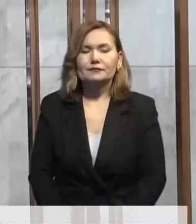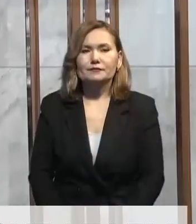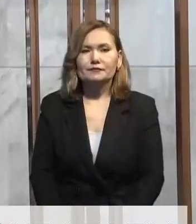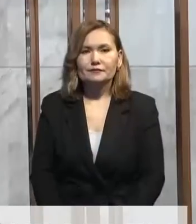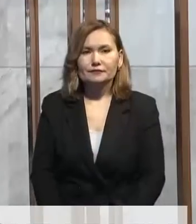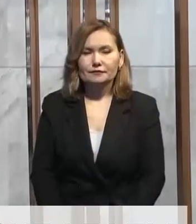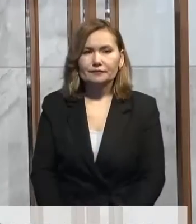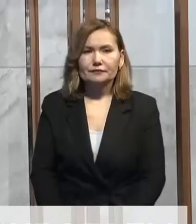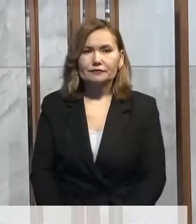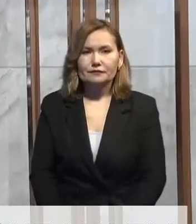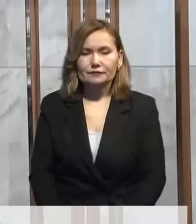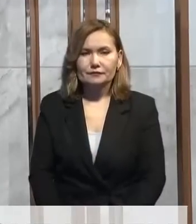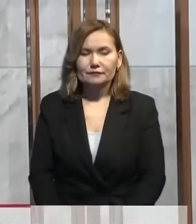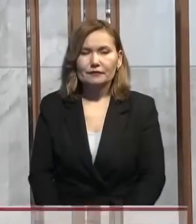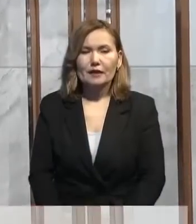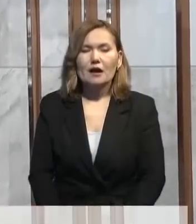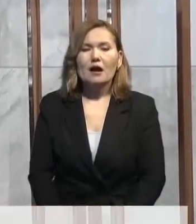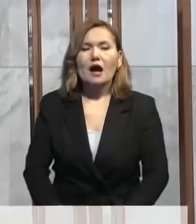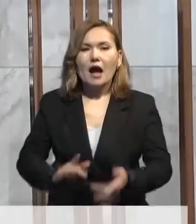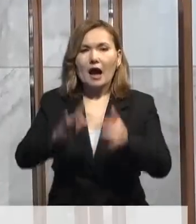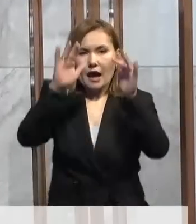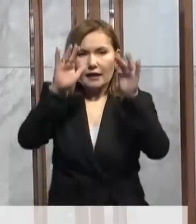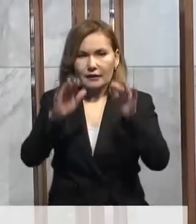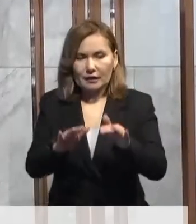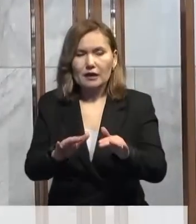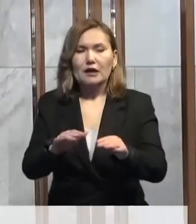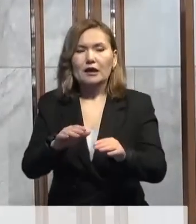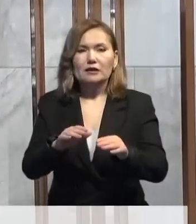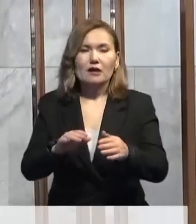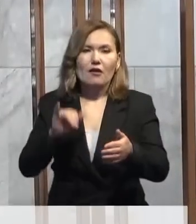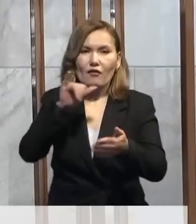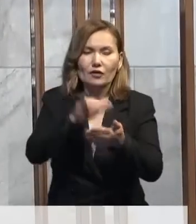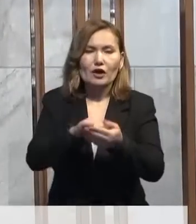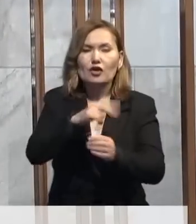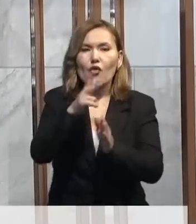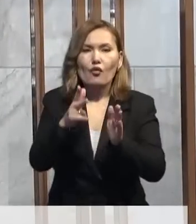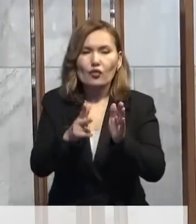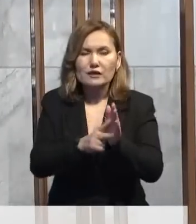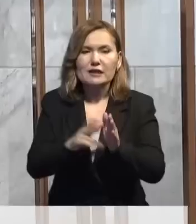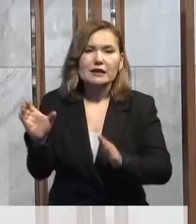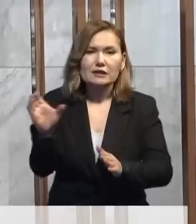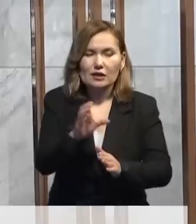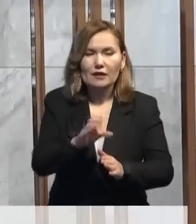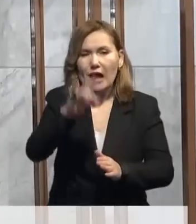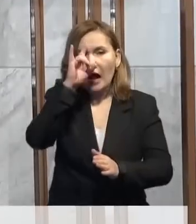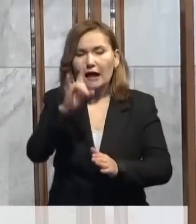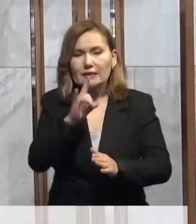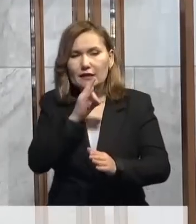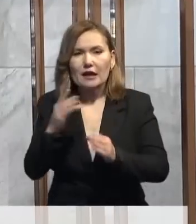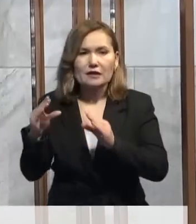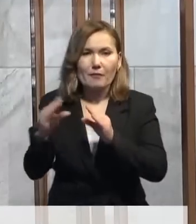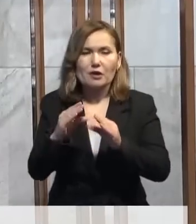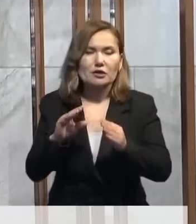Платформа благополучно справилась с нагрузками. Платформа іске қосылған алғашқы 18 секундта 761 қазақстандық өз өтінішін тіркеді. Бірінші минутта